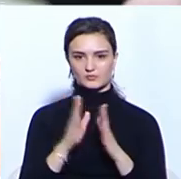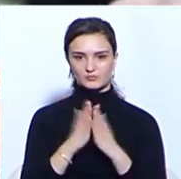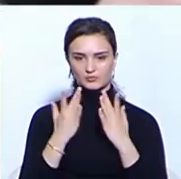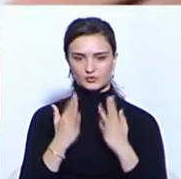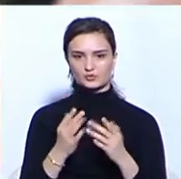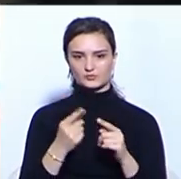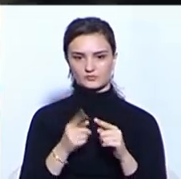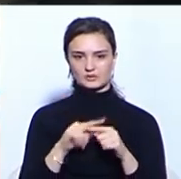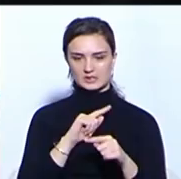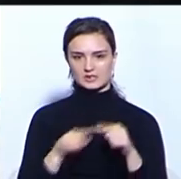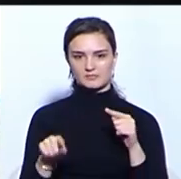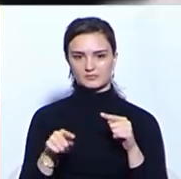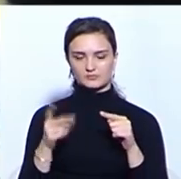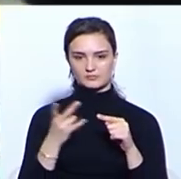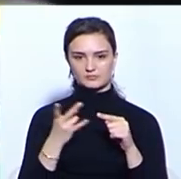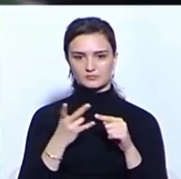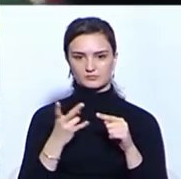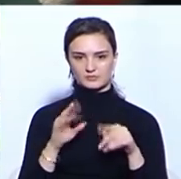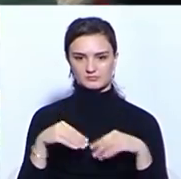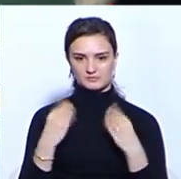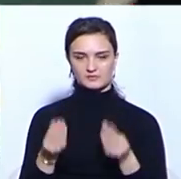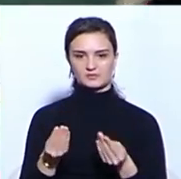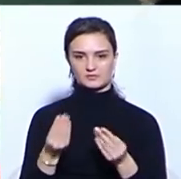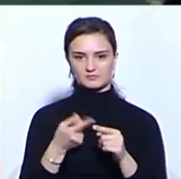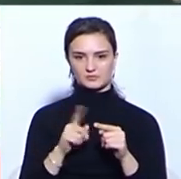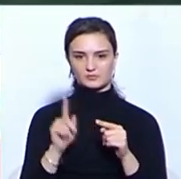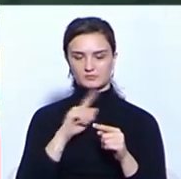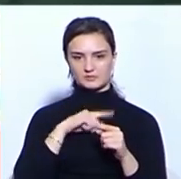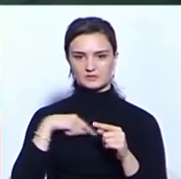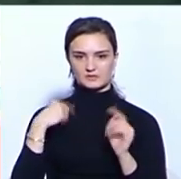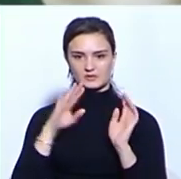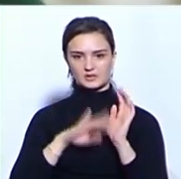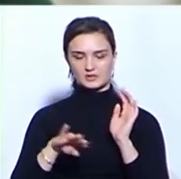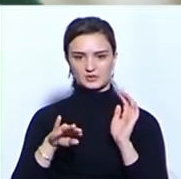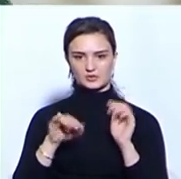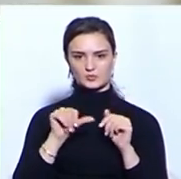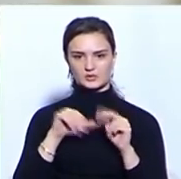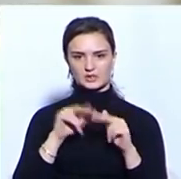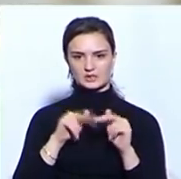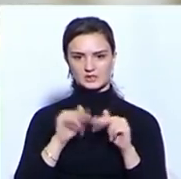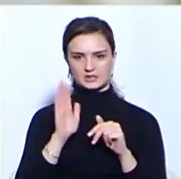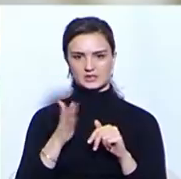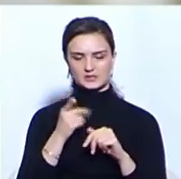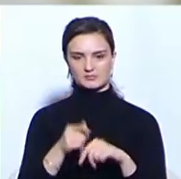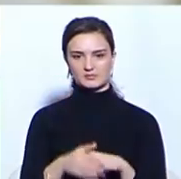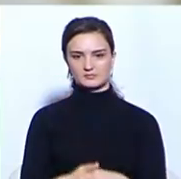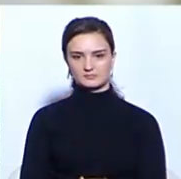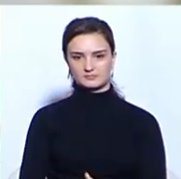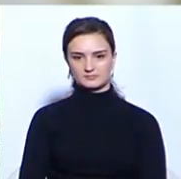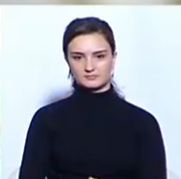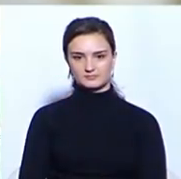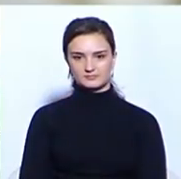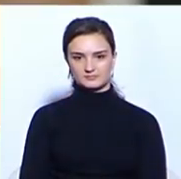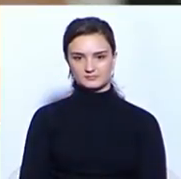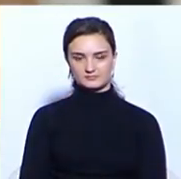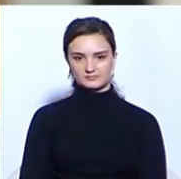მოიცხოვოს, სასწრაფოდ უნდა მივარქვათ, იმიტომ რომ ძივის გარეშე ცოტხა სიაზე დადგება და უკმაყოფილო იქნება.